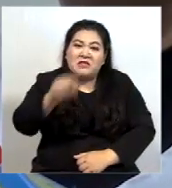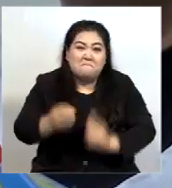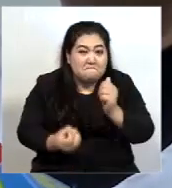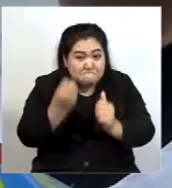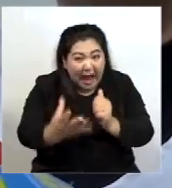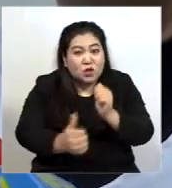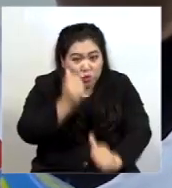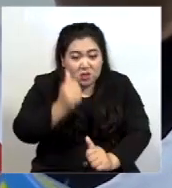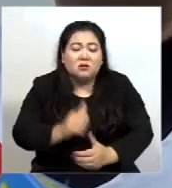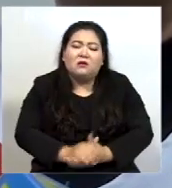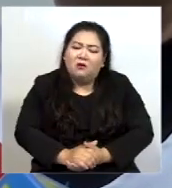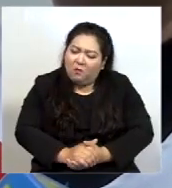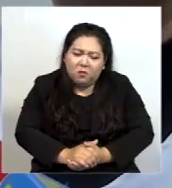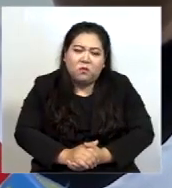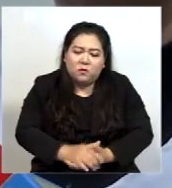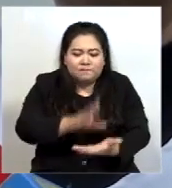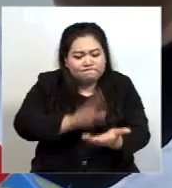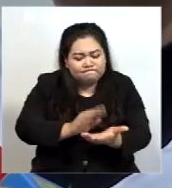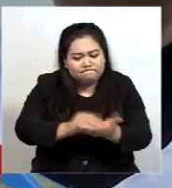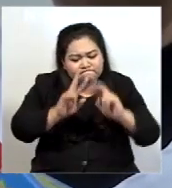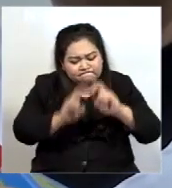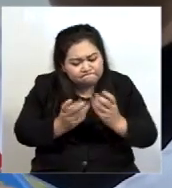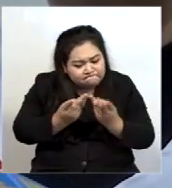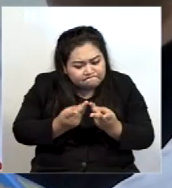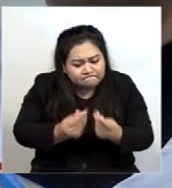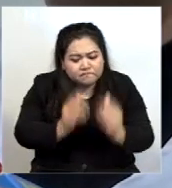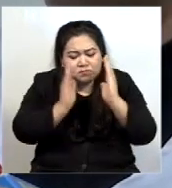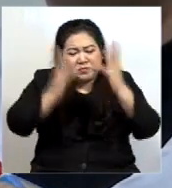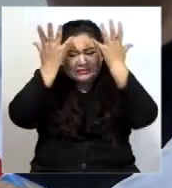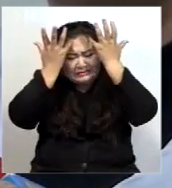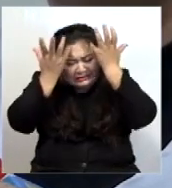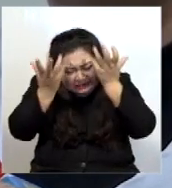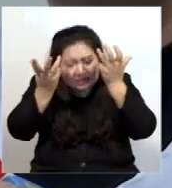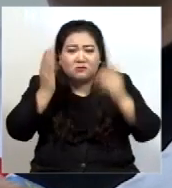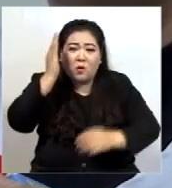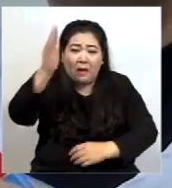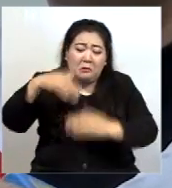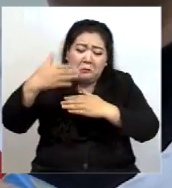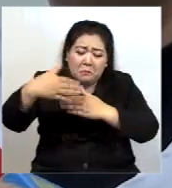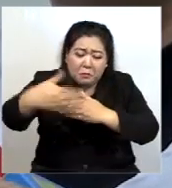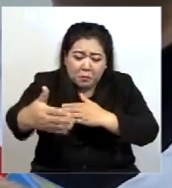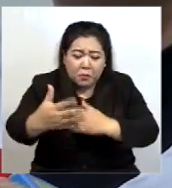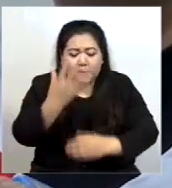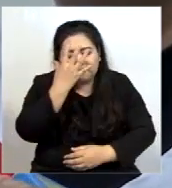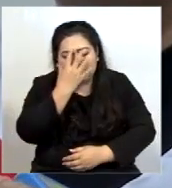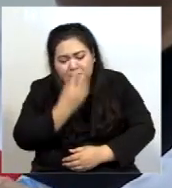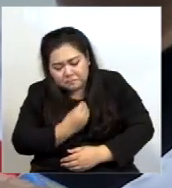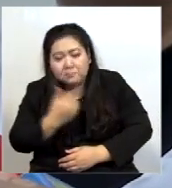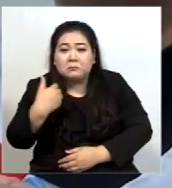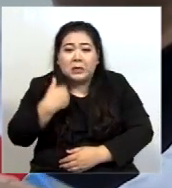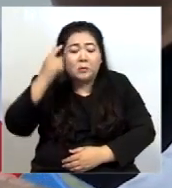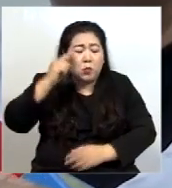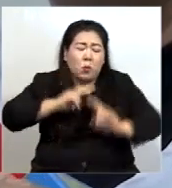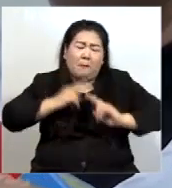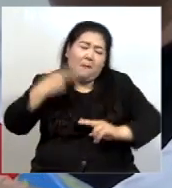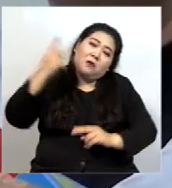ราก็จะดูในรายละเอียดนะฮะว่าคนที่มีความเครียดลักษณะนี้ต่อไประยะหนึ่งจะมีซึมเศร้าหรือเปล่าหรือมีความคิดที่จะฆ่า